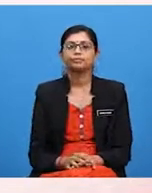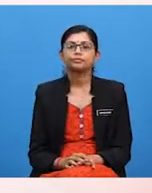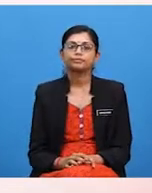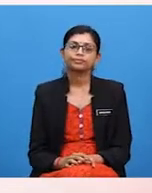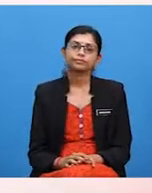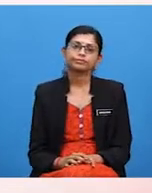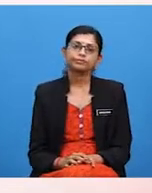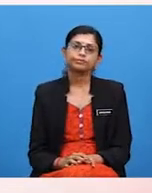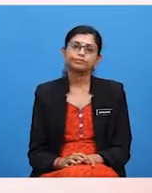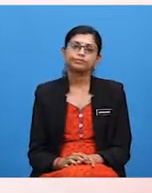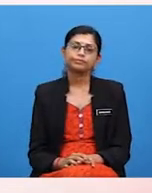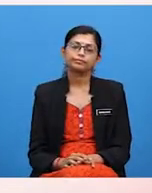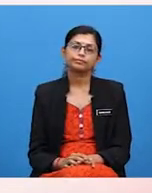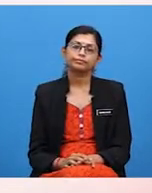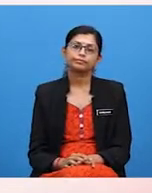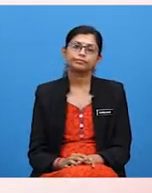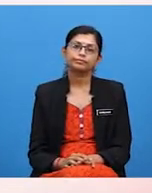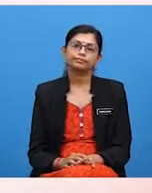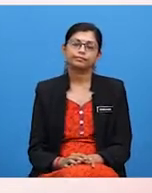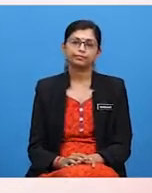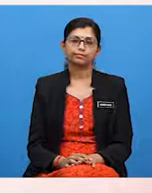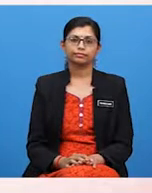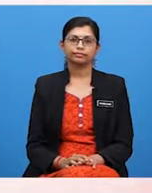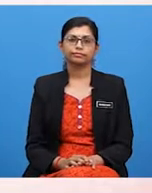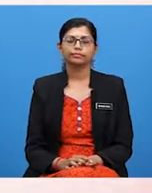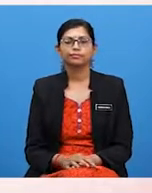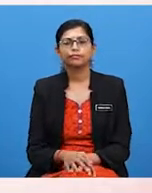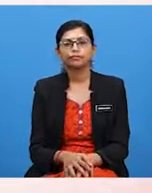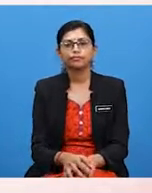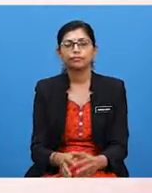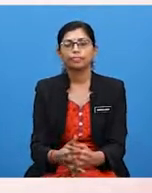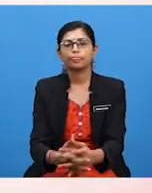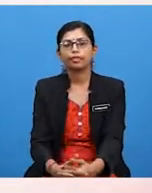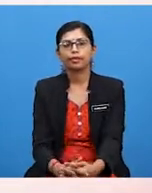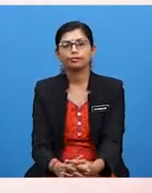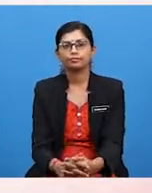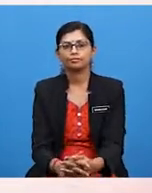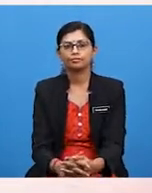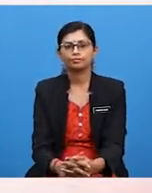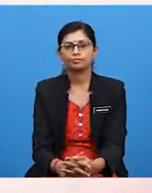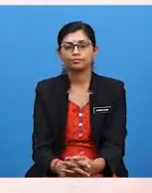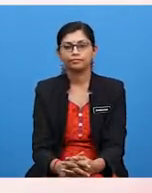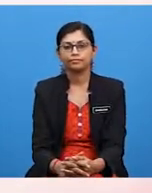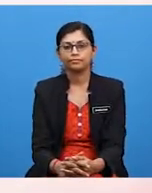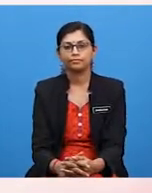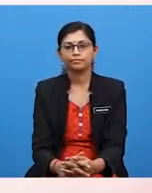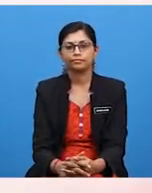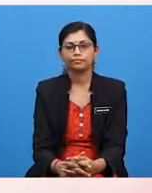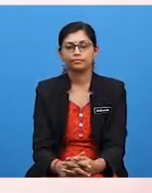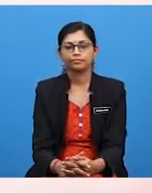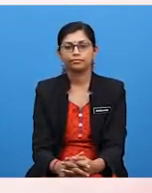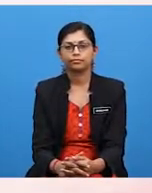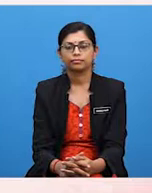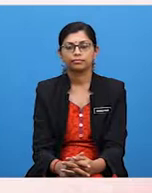menjadikannya sesuai digunakan untuk membuat perabot, pagar, pintu dan